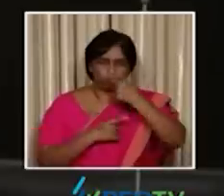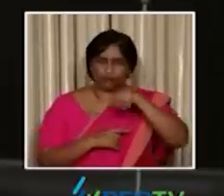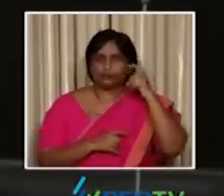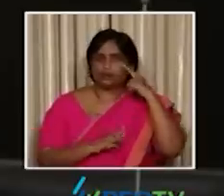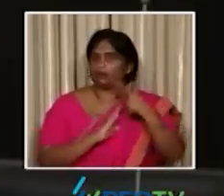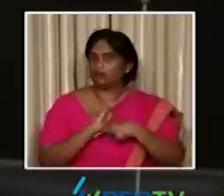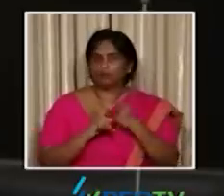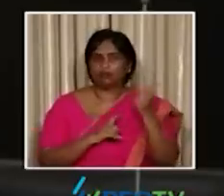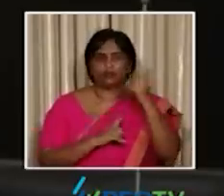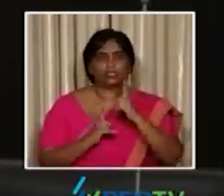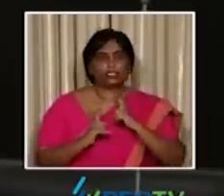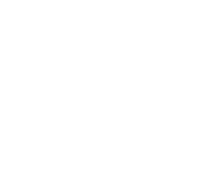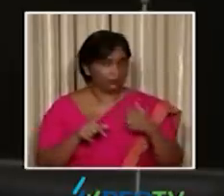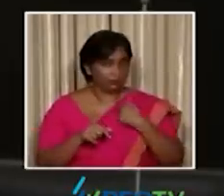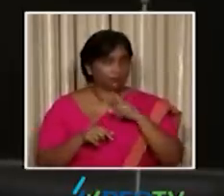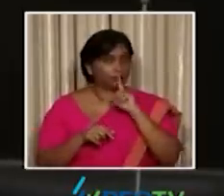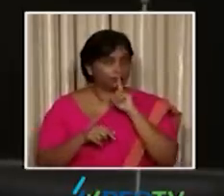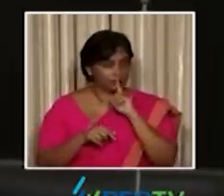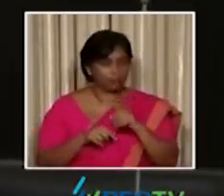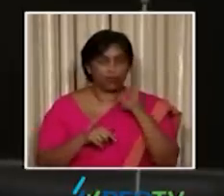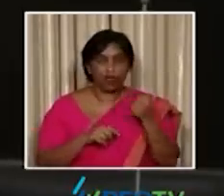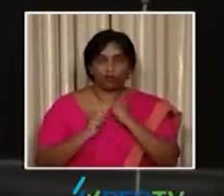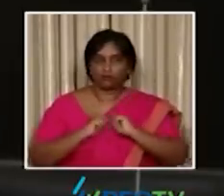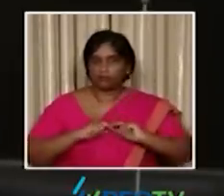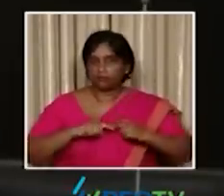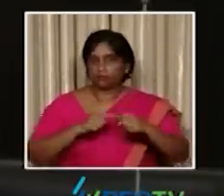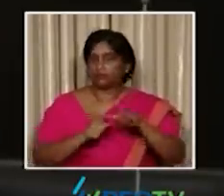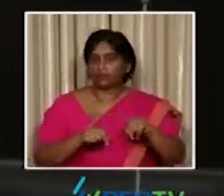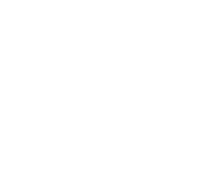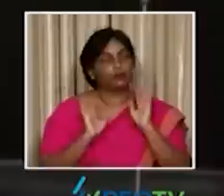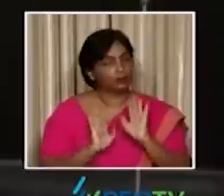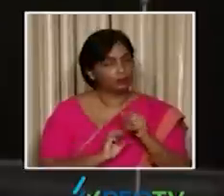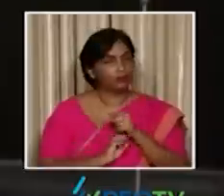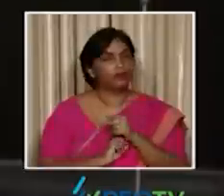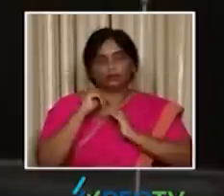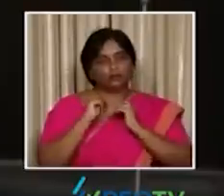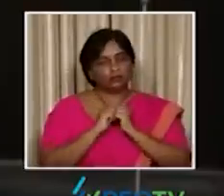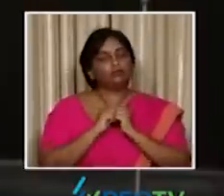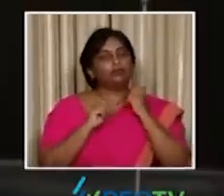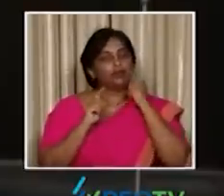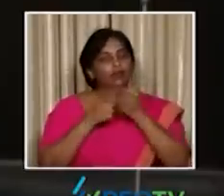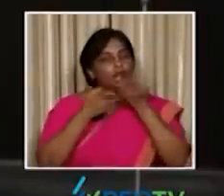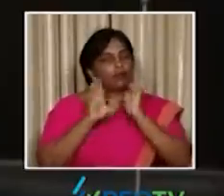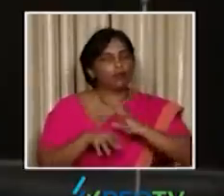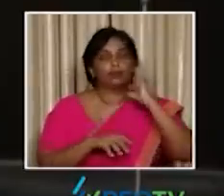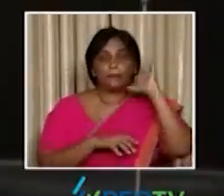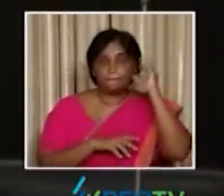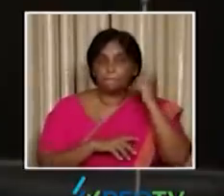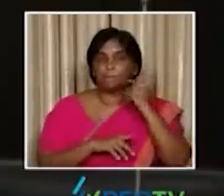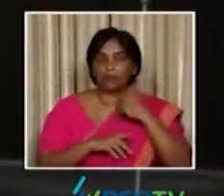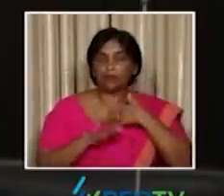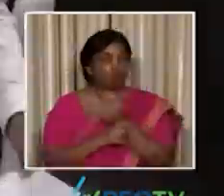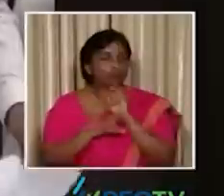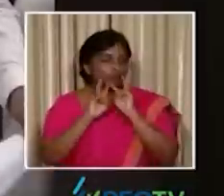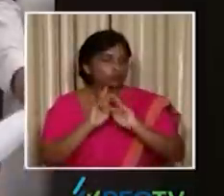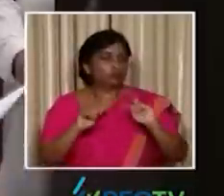රටේ කිසිම කෙනෙකුගේ ජීවිත ආරක්ෂා නේ නව ගමනත් එක්ක මේක වෙනසක් වෙලා නැද්ද රජයේ හැටියට අවසාන ප්‍රතිඵලය තමයි ඉන්න හිතෙන රටක්